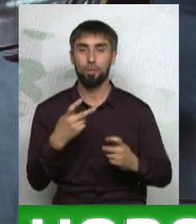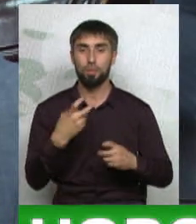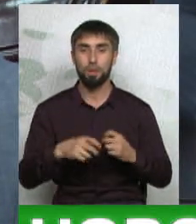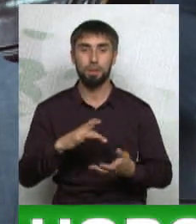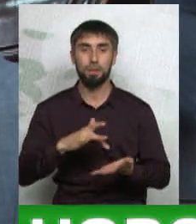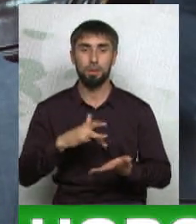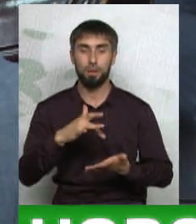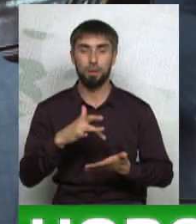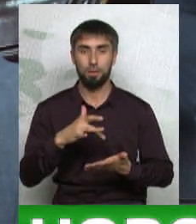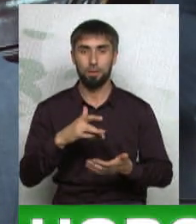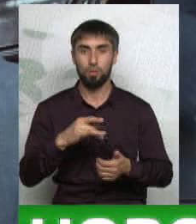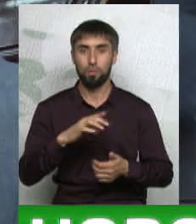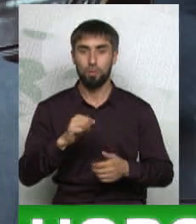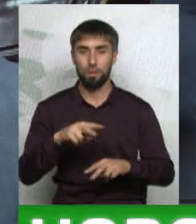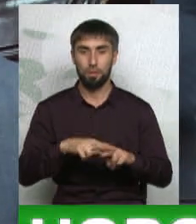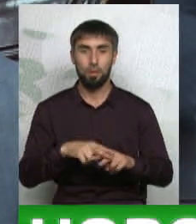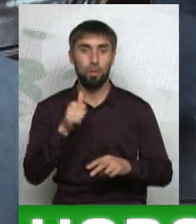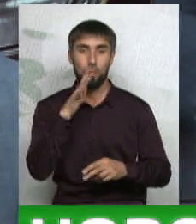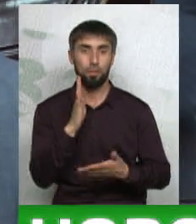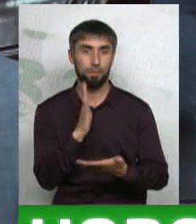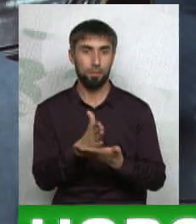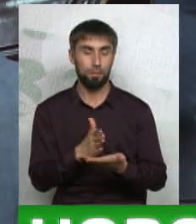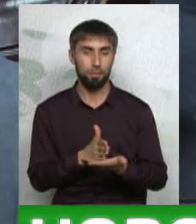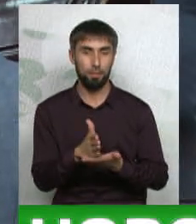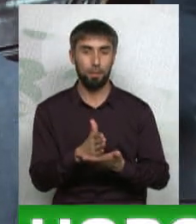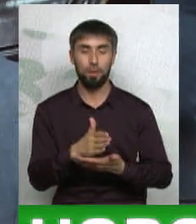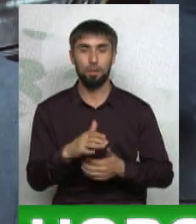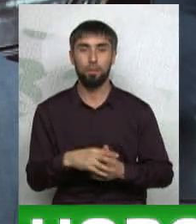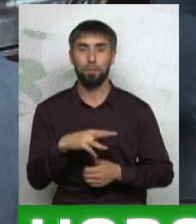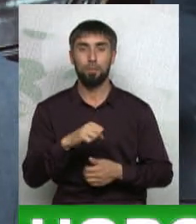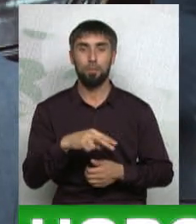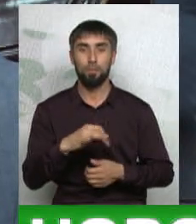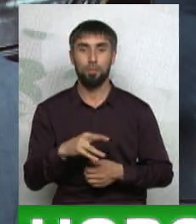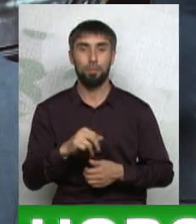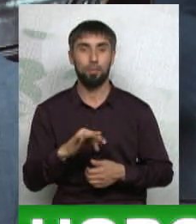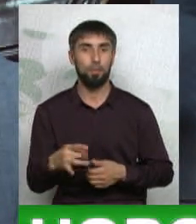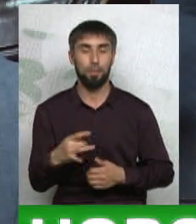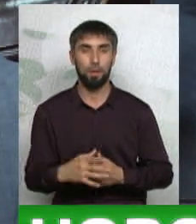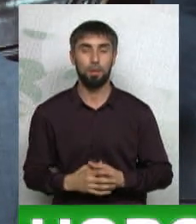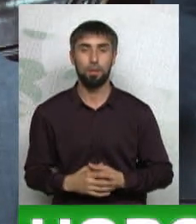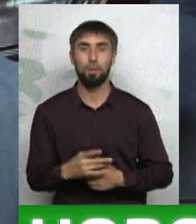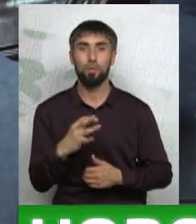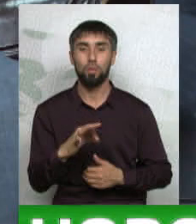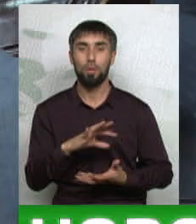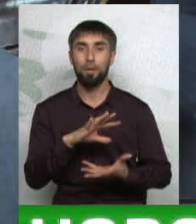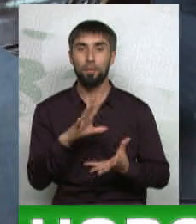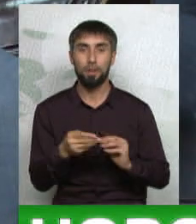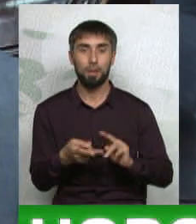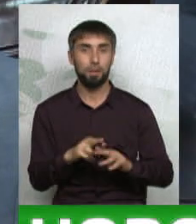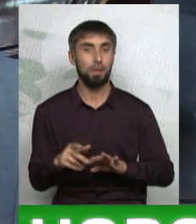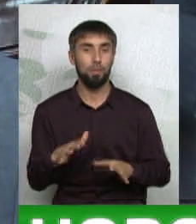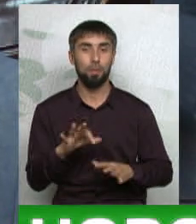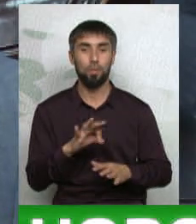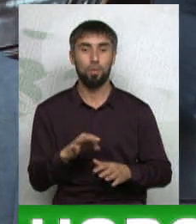центральном магистрале водопровода, который ведет в сторону Малгобекского района. Но вот все эти мероприятия